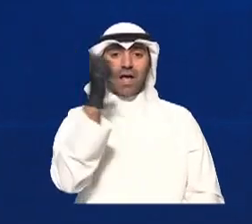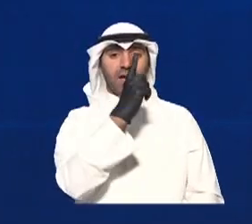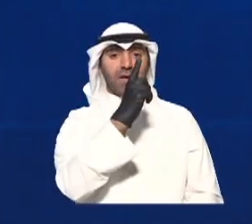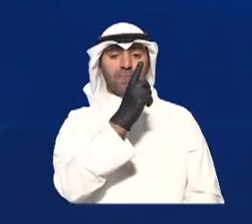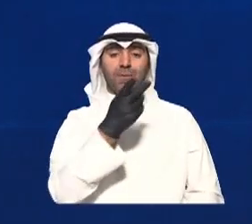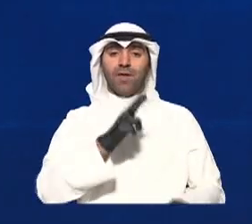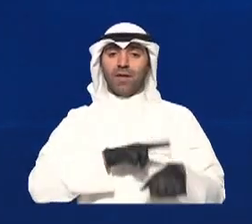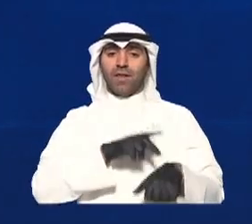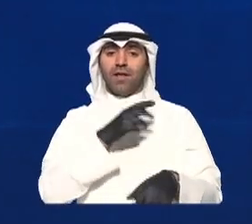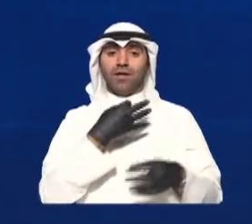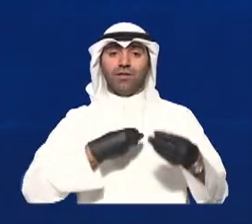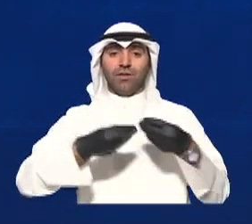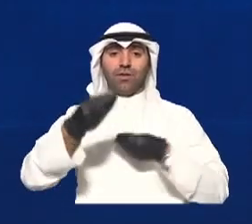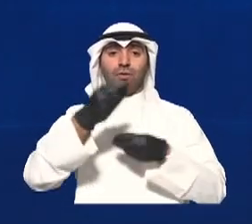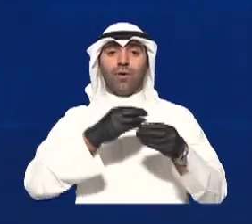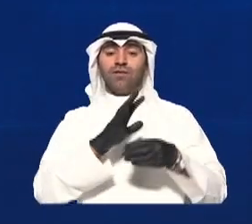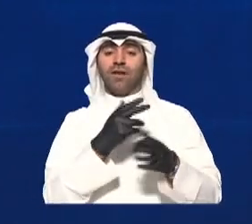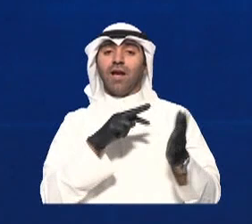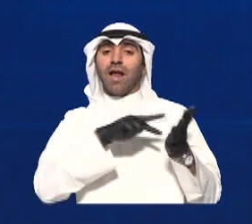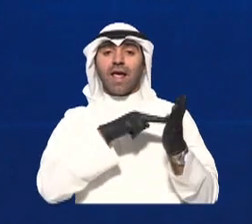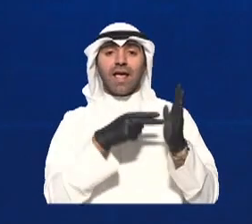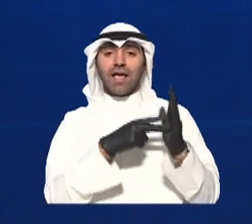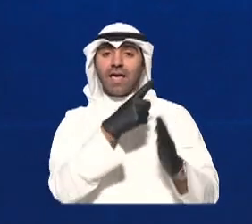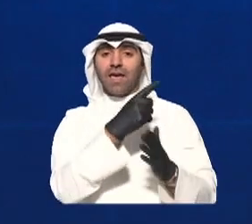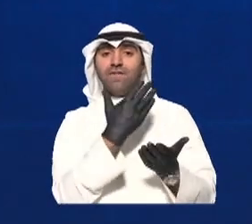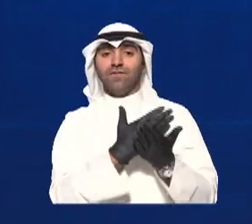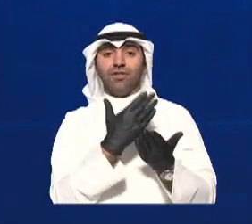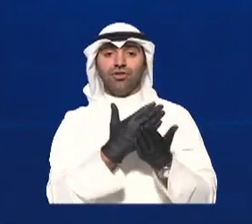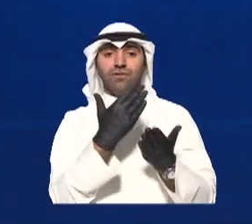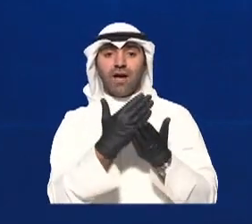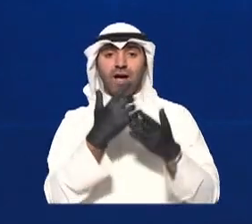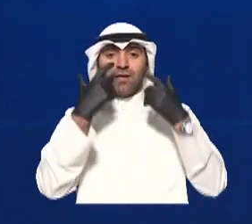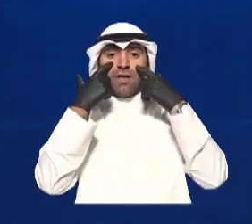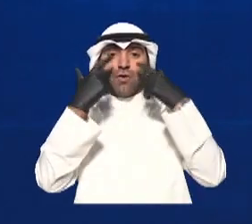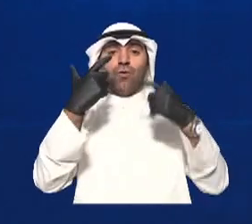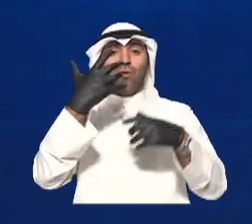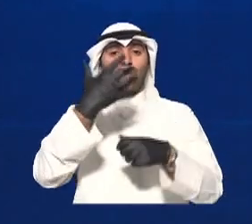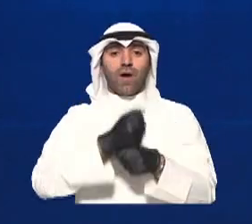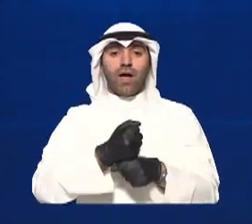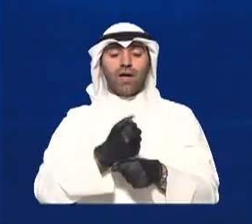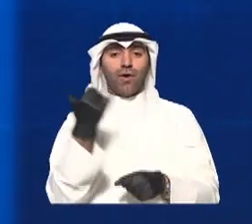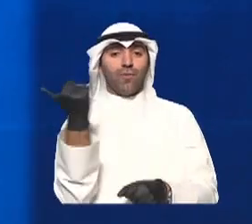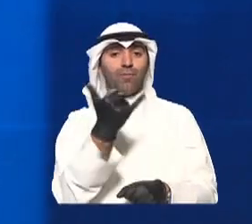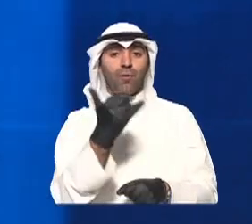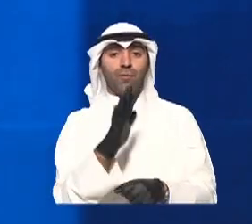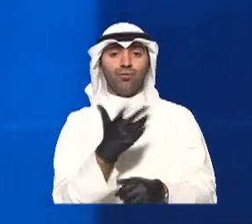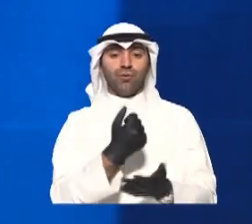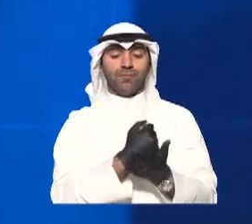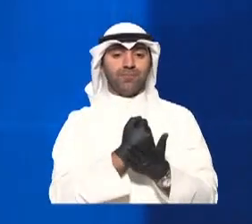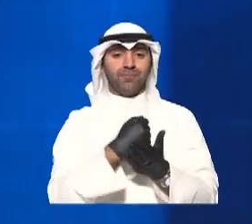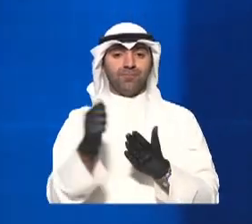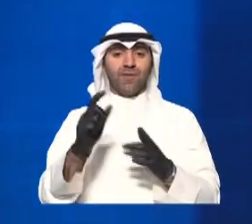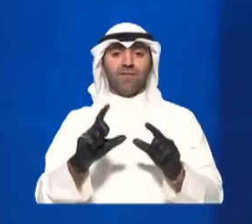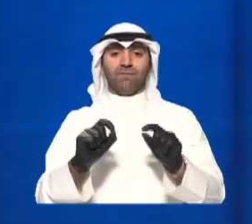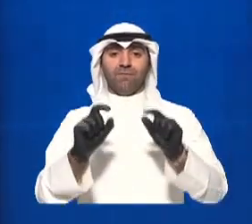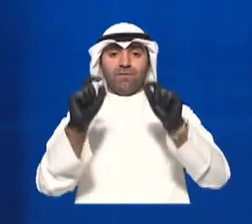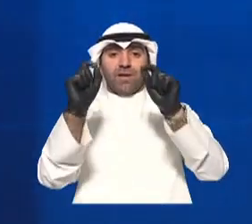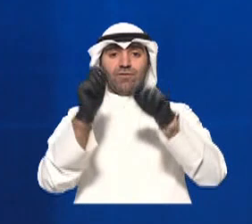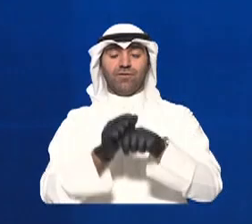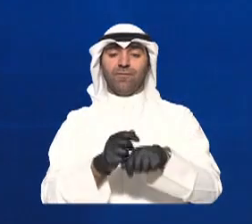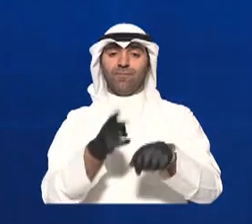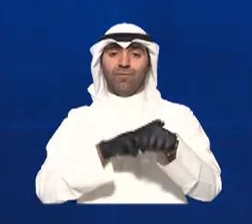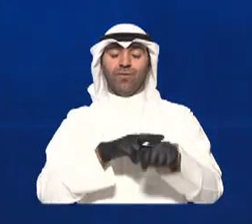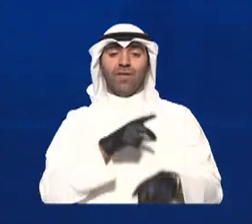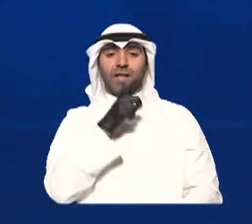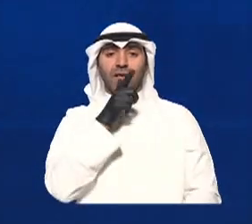التعاون المشترك بين البلدين الصديقين نحو التصدي لتداعياته. وشدد الجانبان خلال الاتصال على أهمية